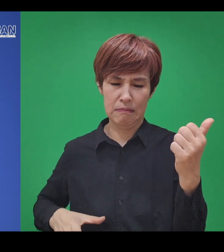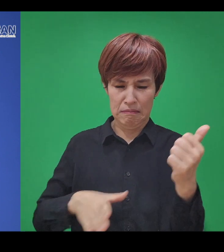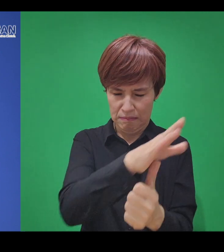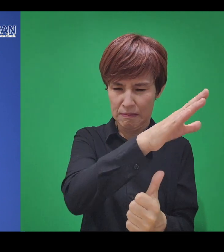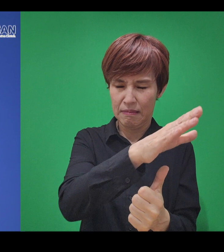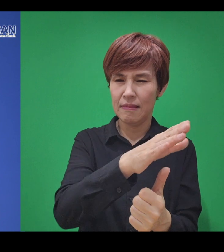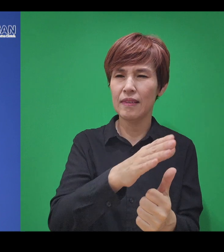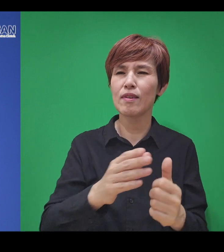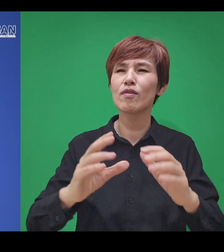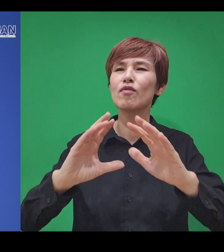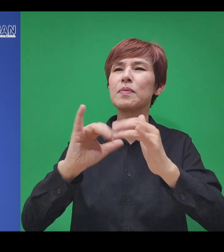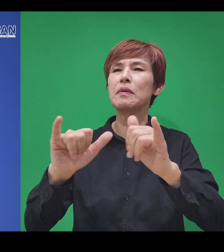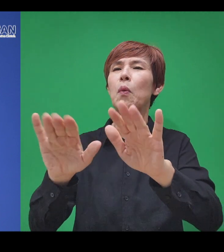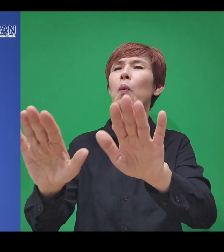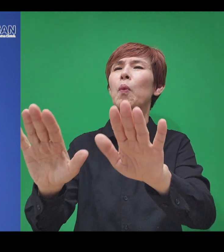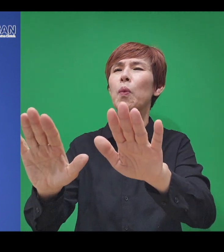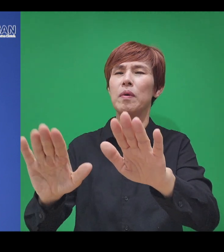되겠다.